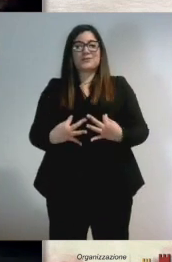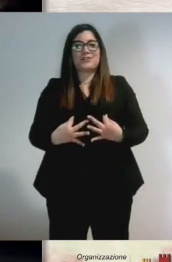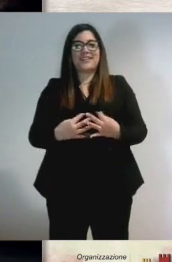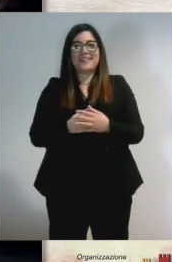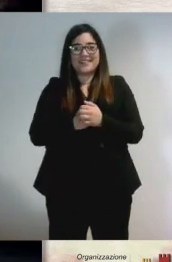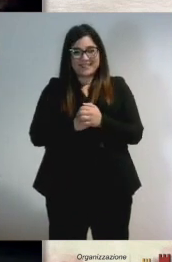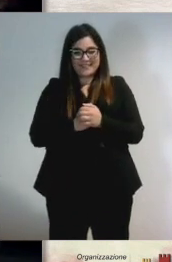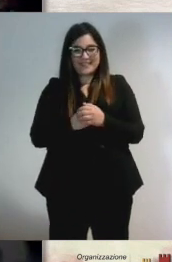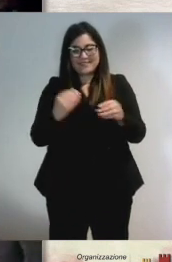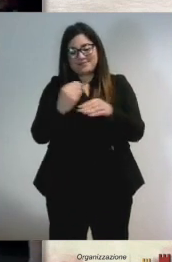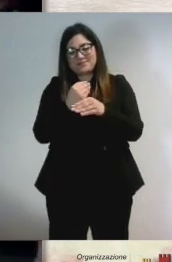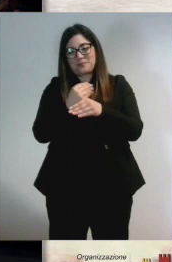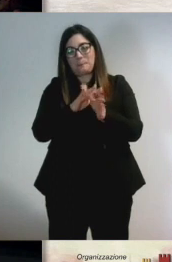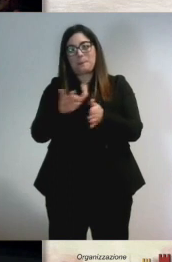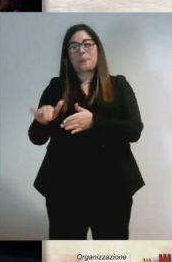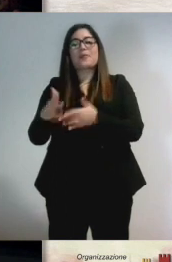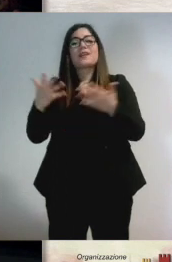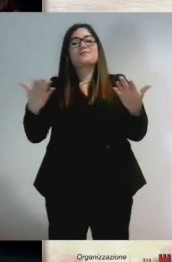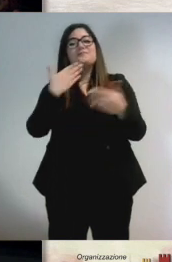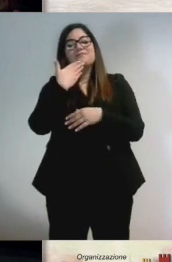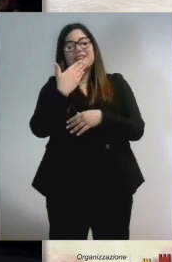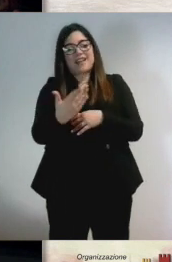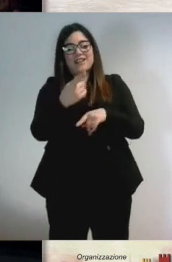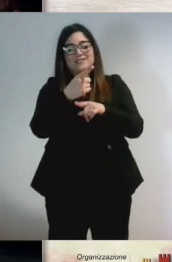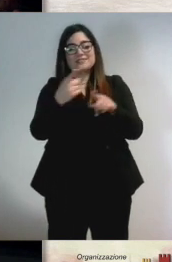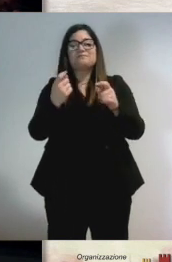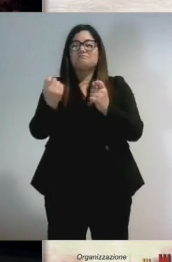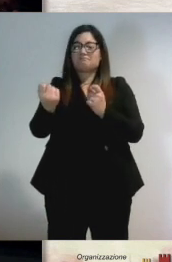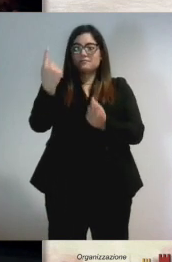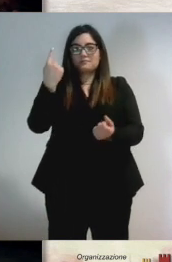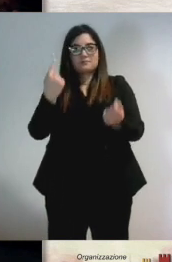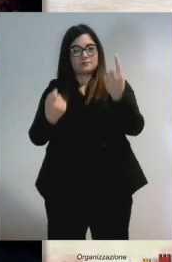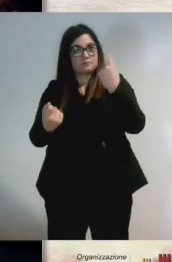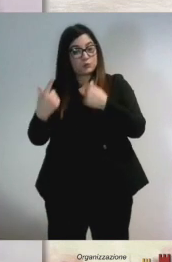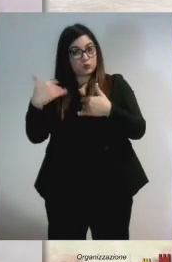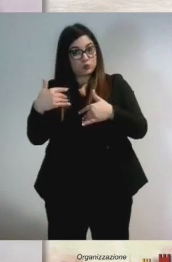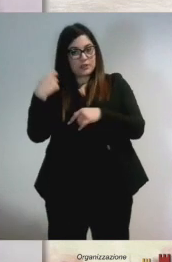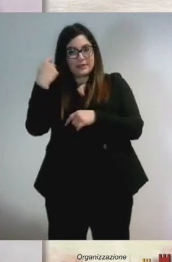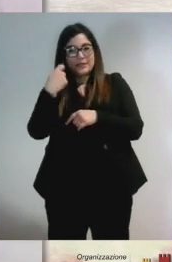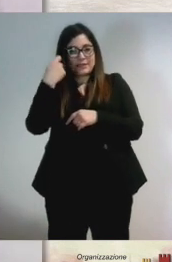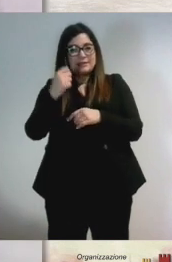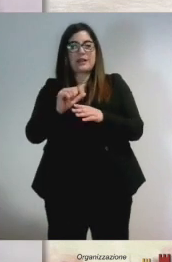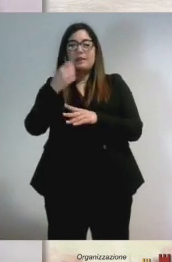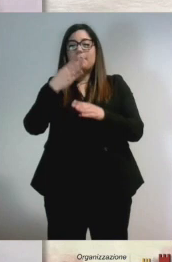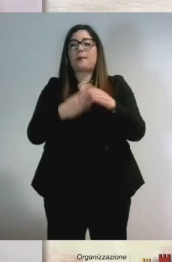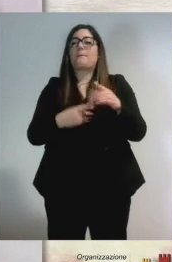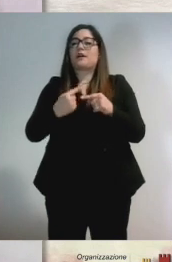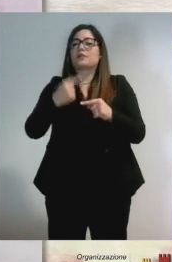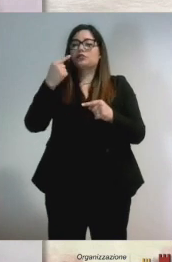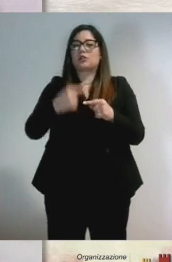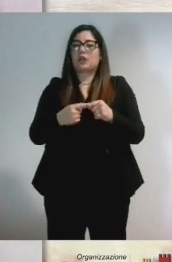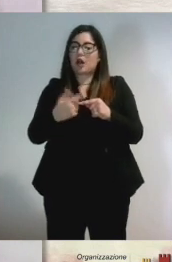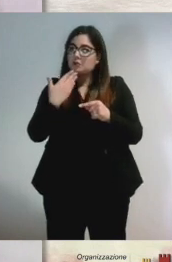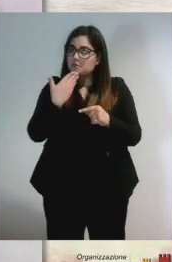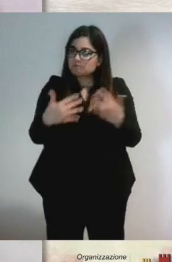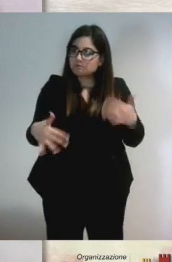vi voglio dire grazie per gli spunti interessanti di questa prima parte della giornata degli spunti che arriveranno dopo gli